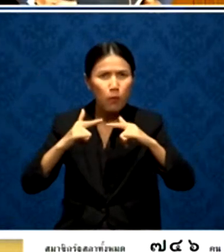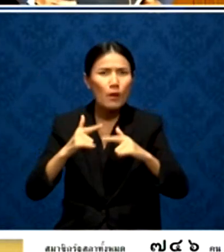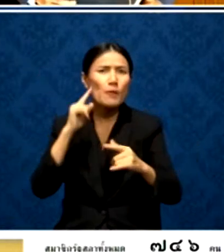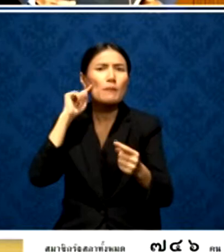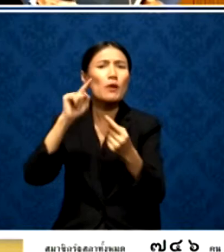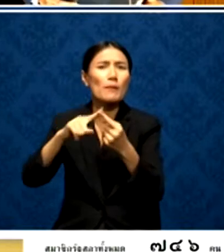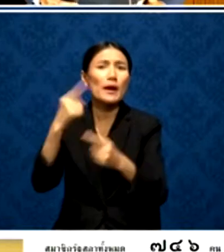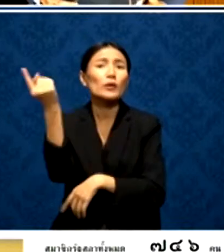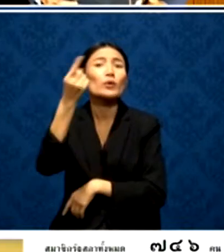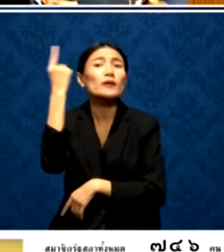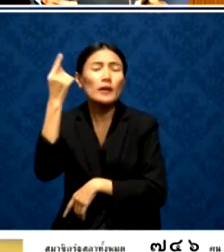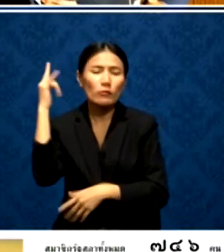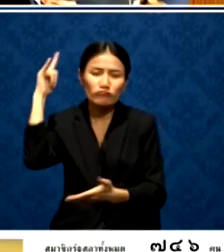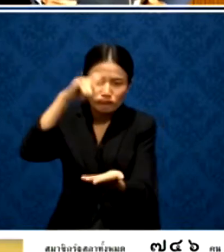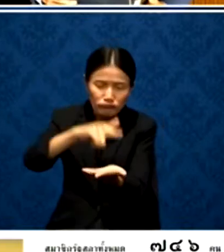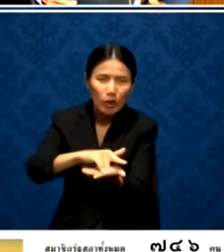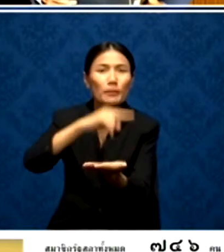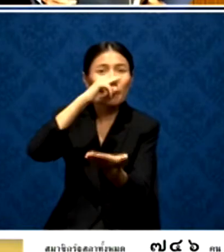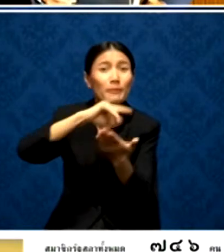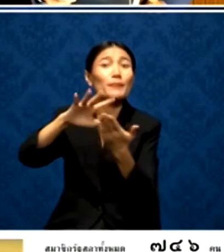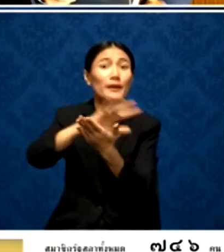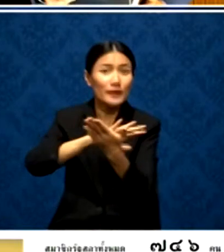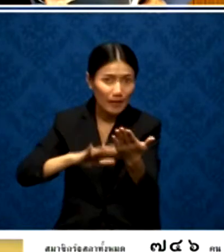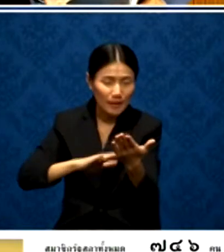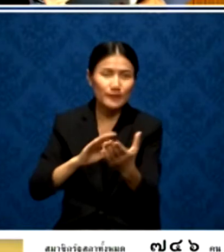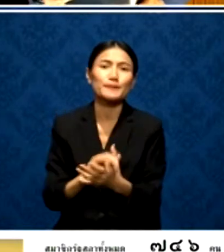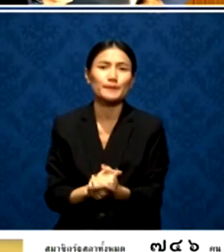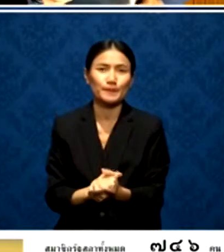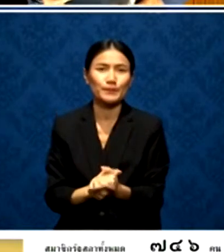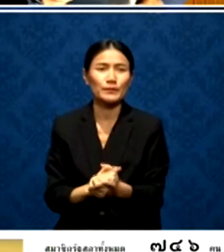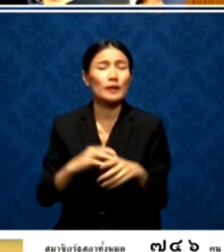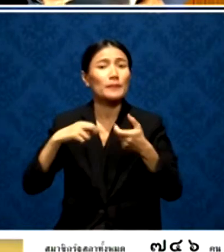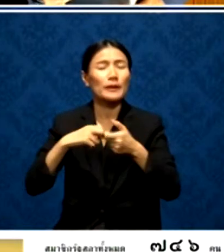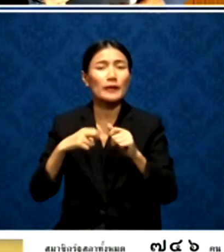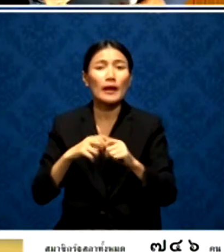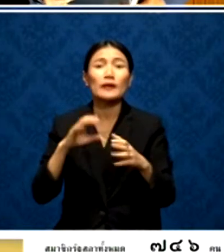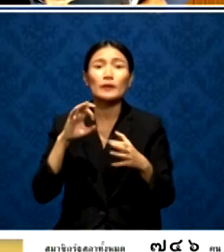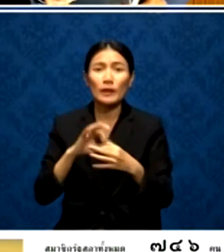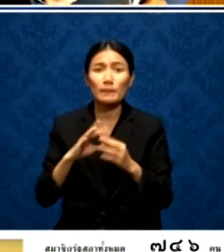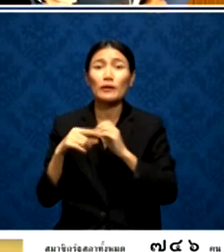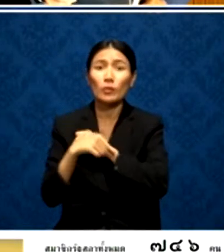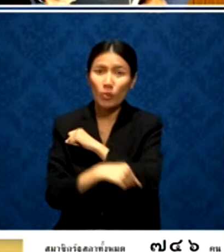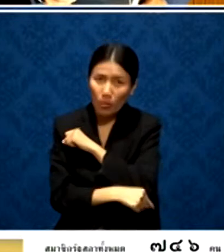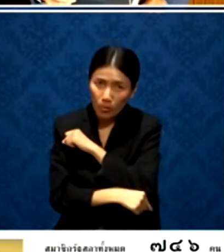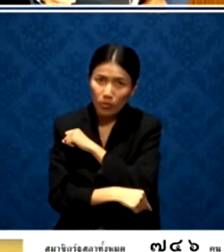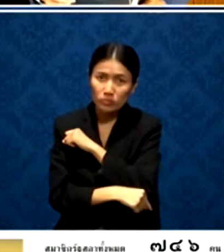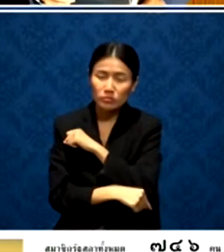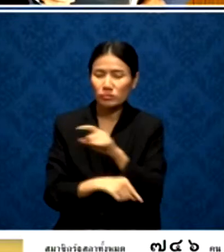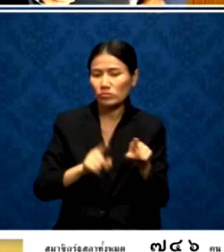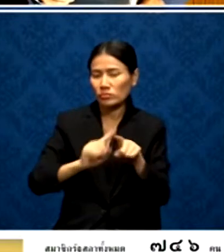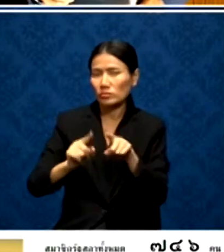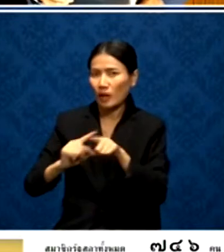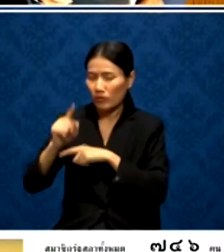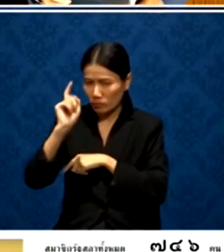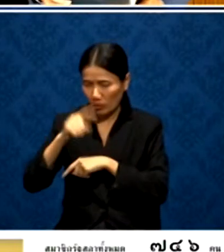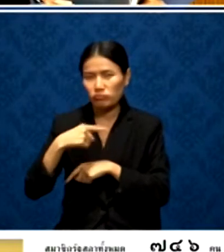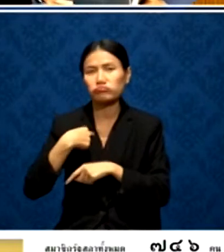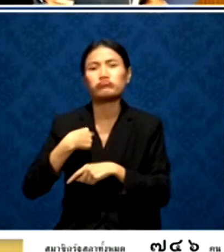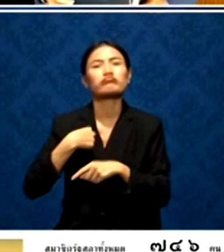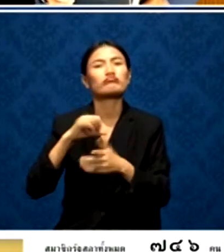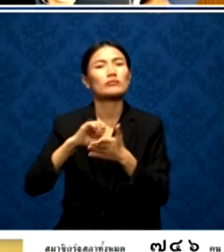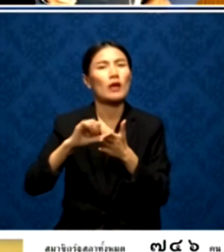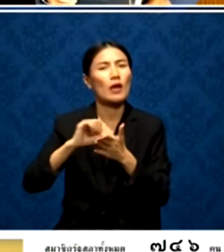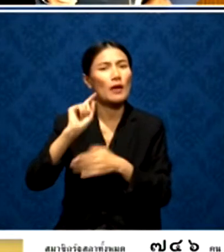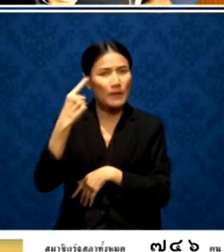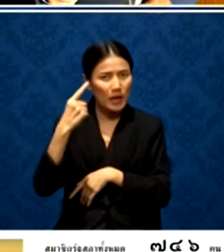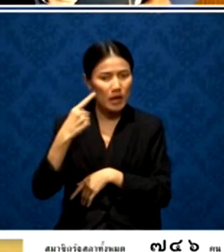ได้มากขึ้นแก้ปัญหาแก้ปัญหาการทุจริตคอร์รัปชันและปราบปรามการเอาเปรียบนักท่องเที่